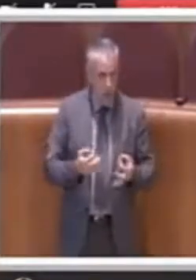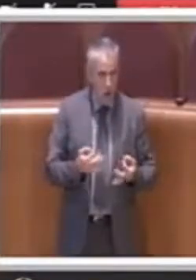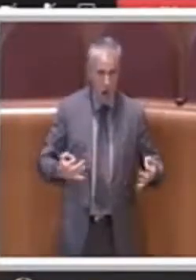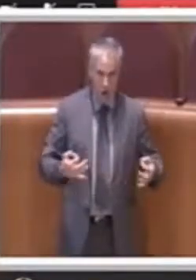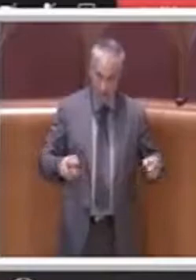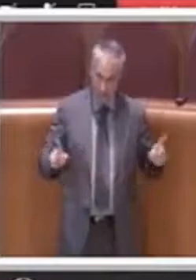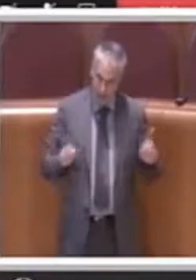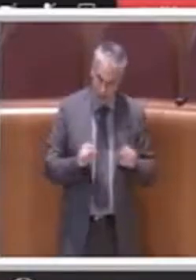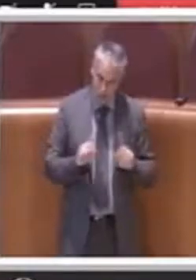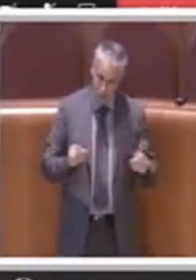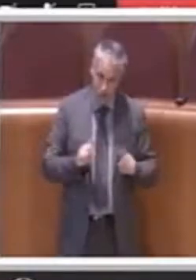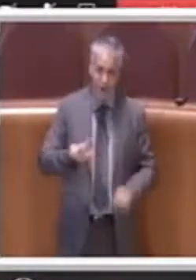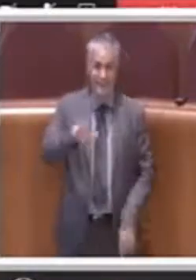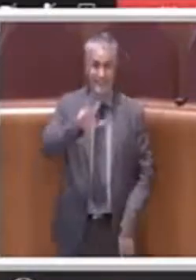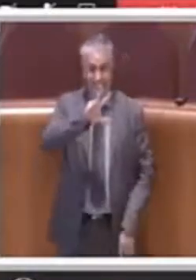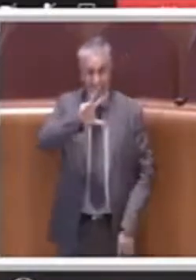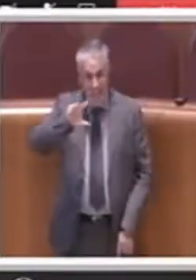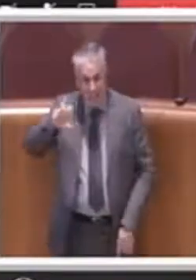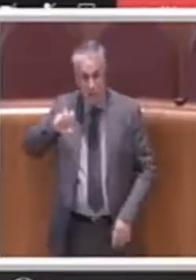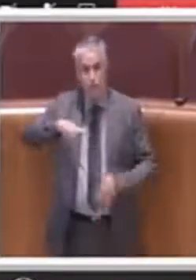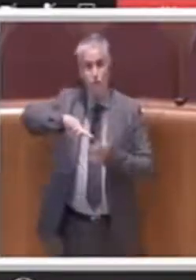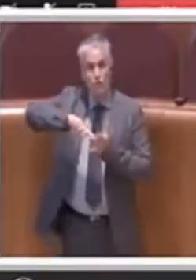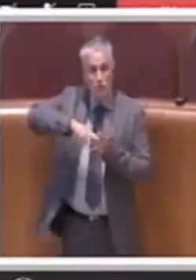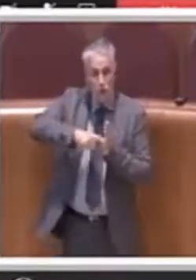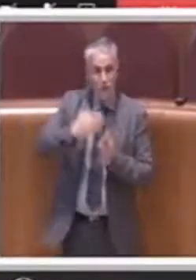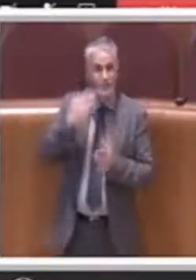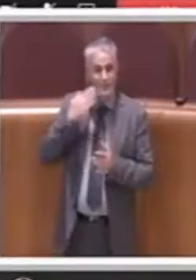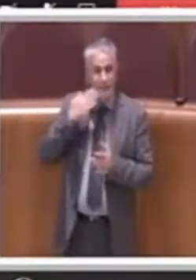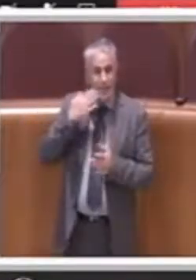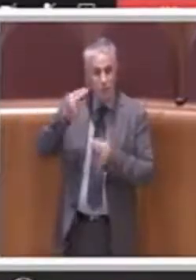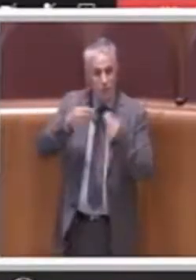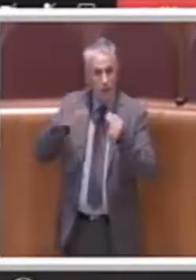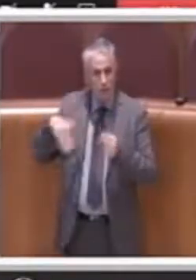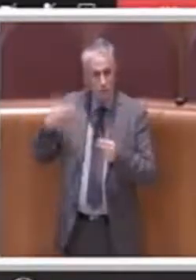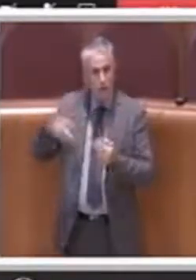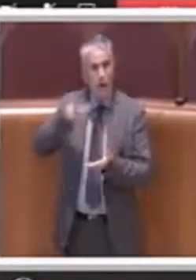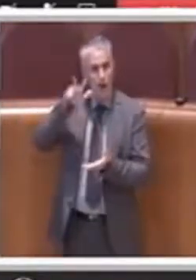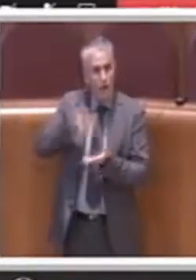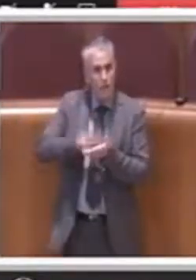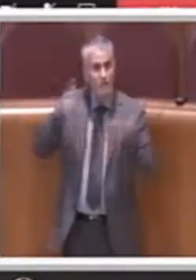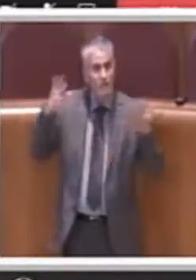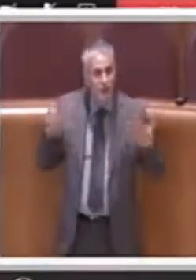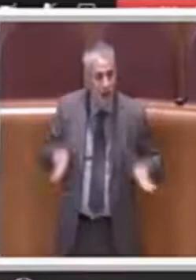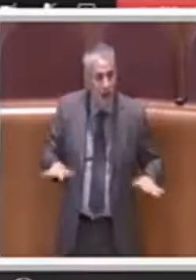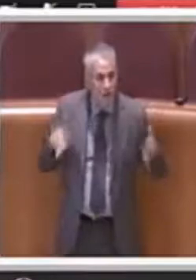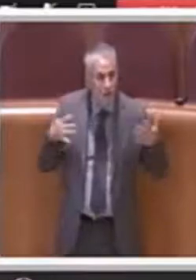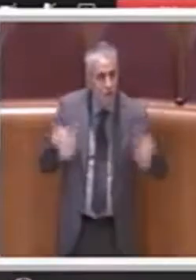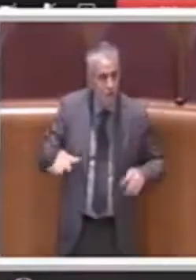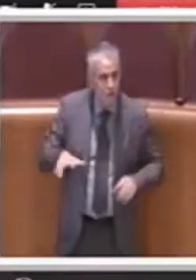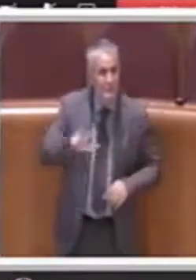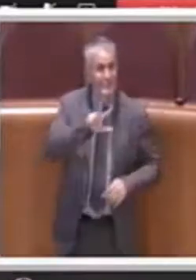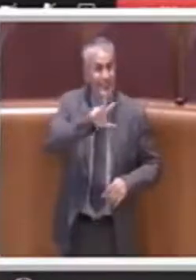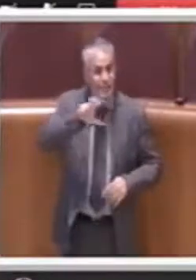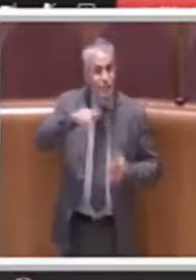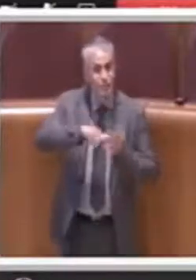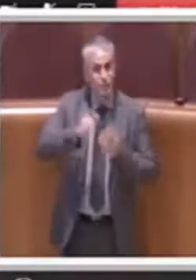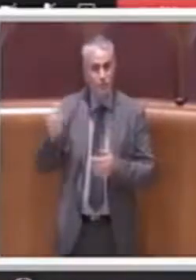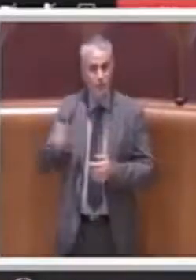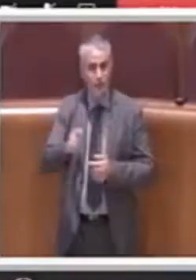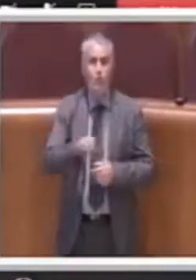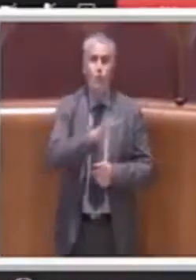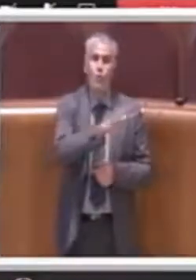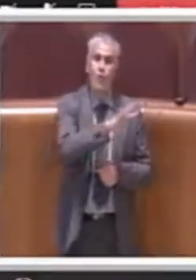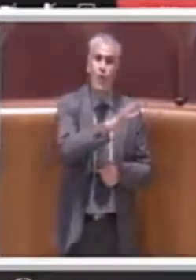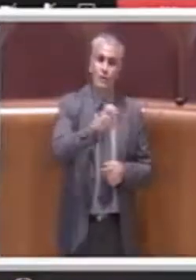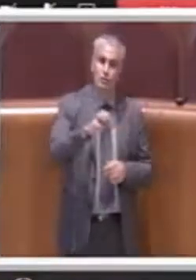ordinario. Parliamo di 300 milioni di debiti fuori bilancio approvati, quindi liquidati, e di 410 di